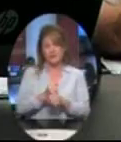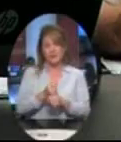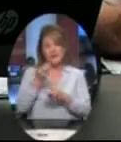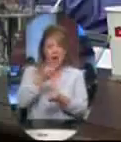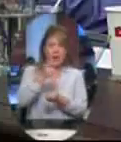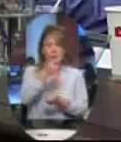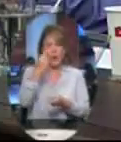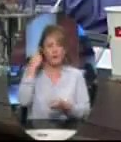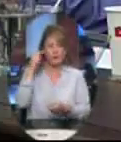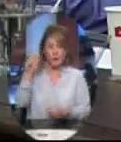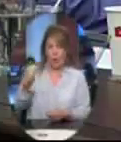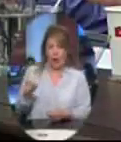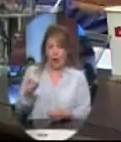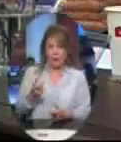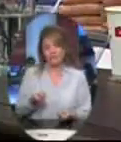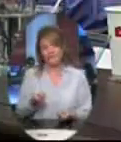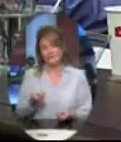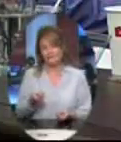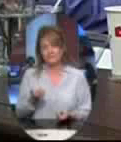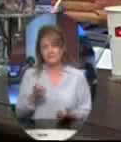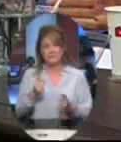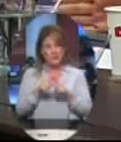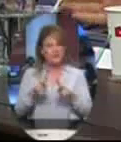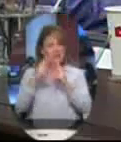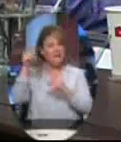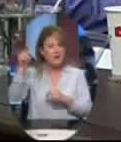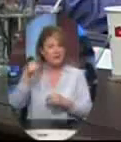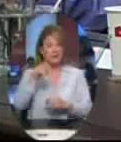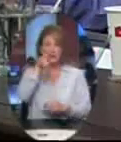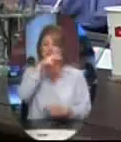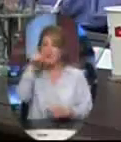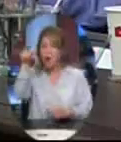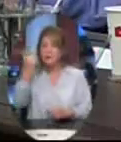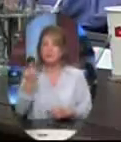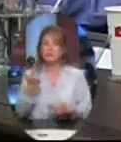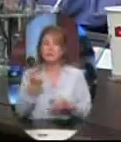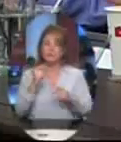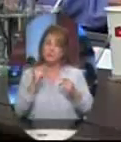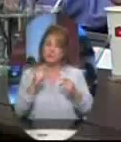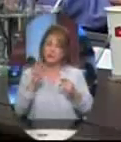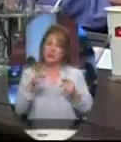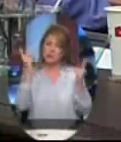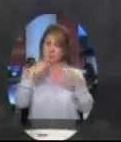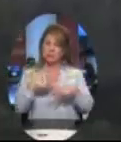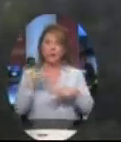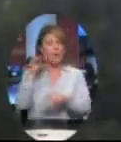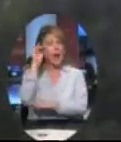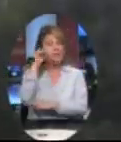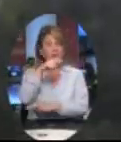אותם. יש הסדרה גם בצרפת, גם בשוויץ, גם בערב הסעודית יש